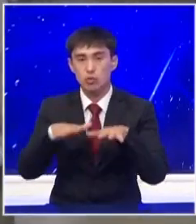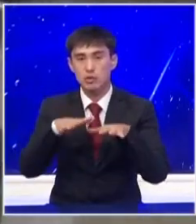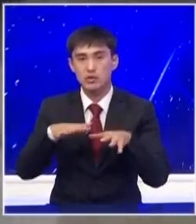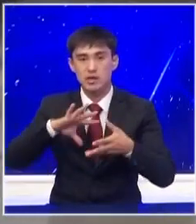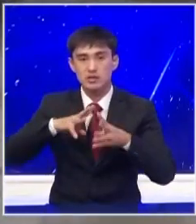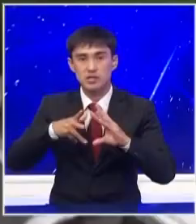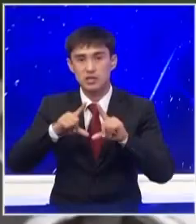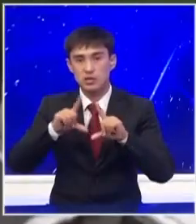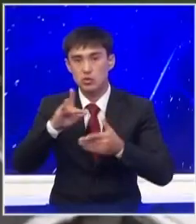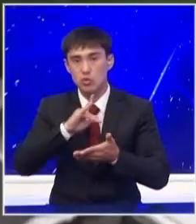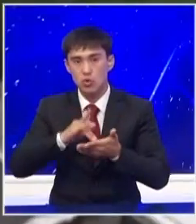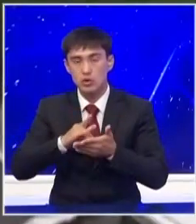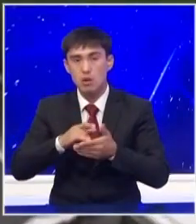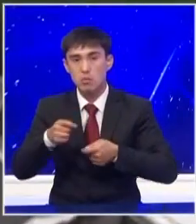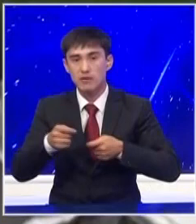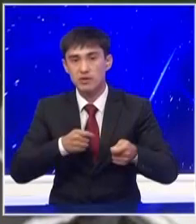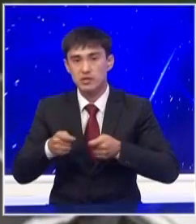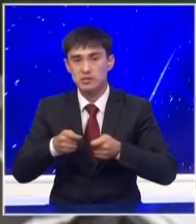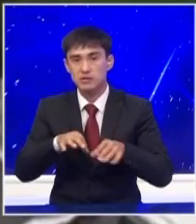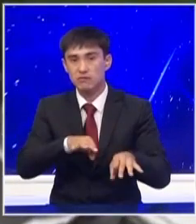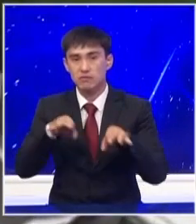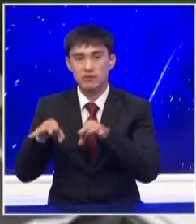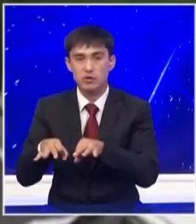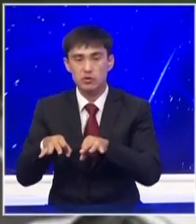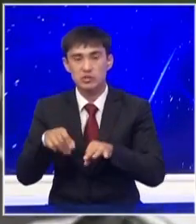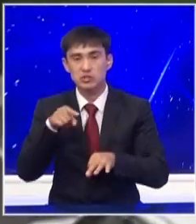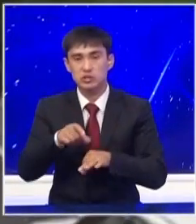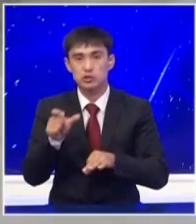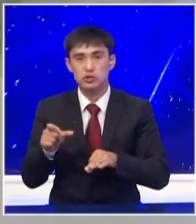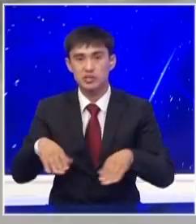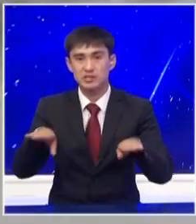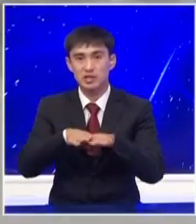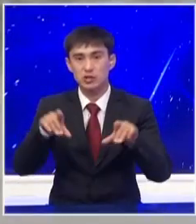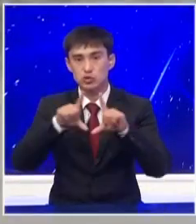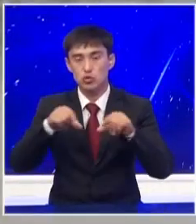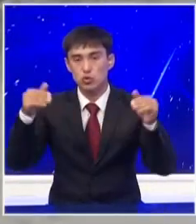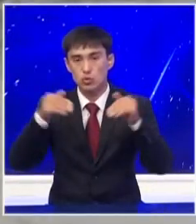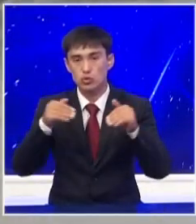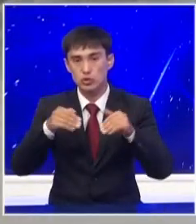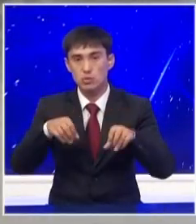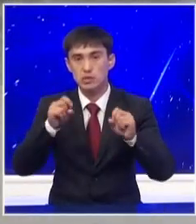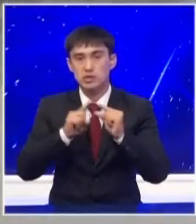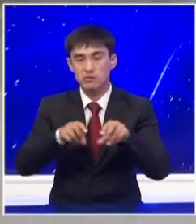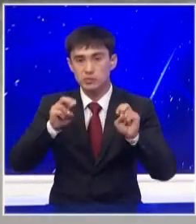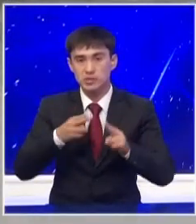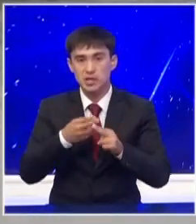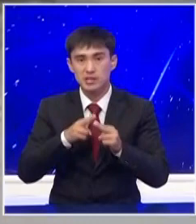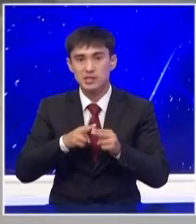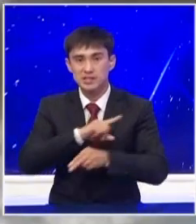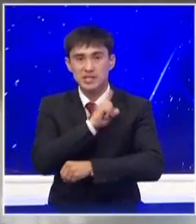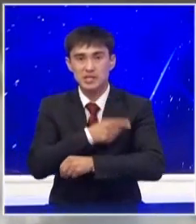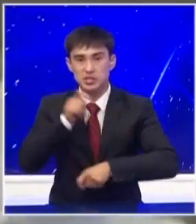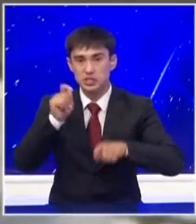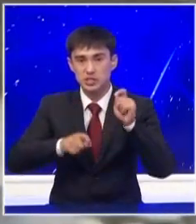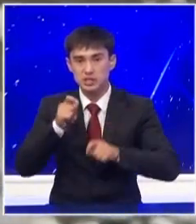включая правительственные здания. Власти эвакуировали тысячи людей, закрыты школы и колледжи. По словам специалистов, это сильнейшие